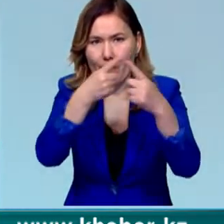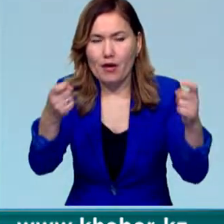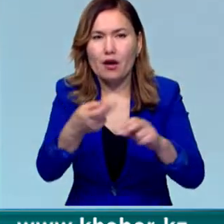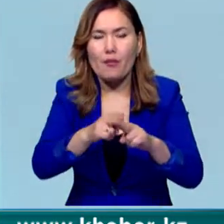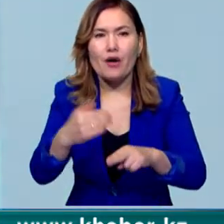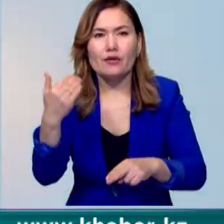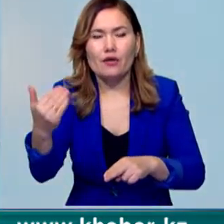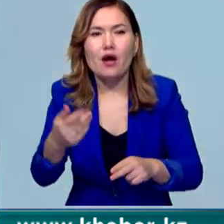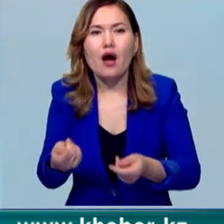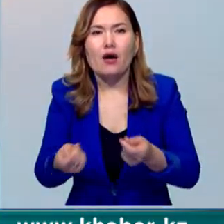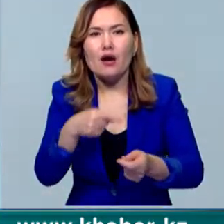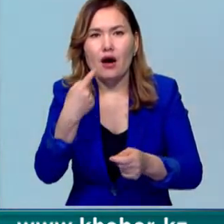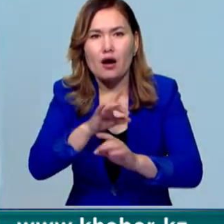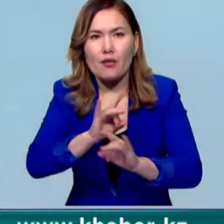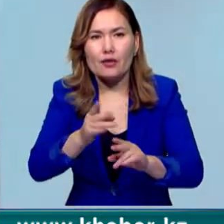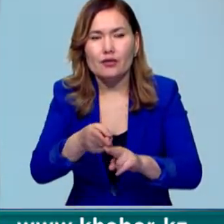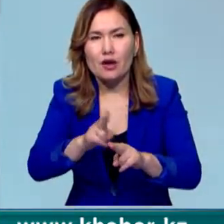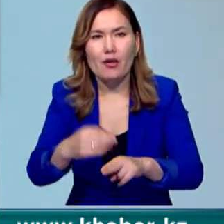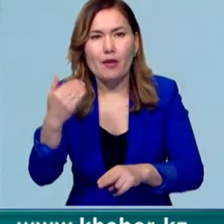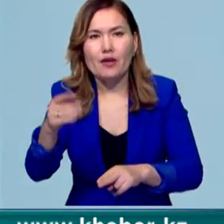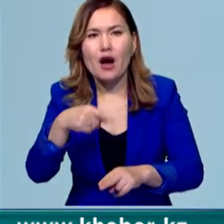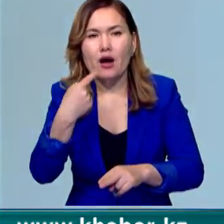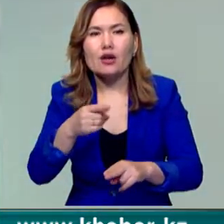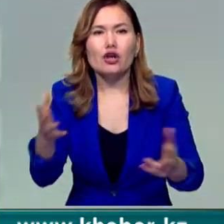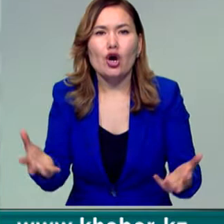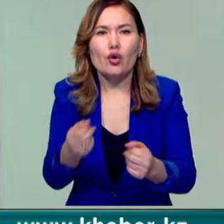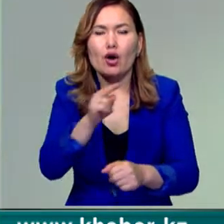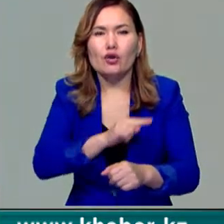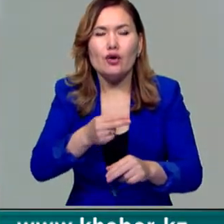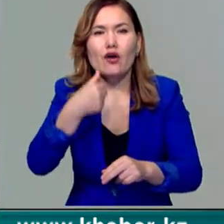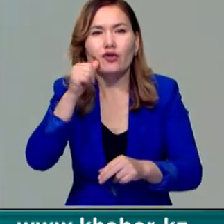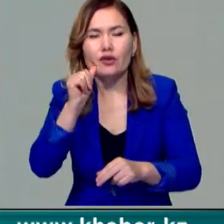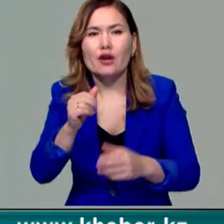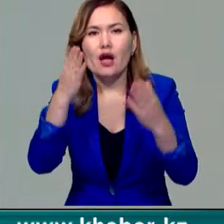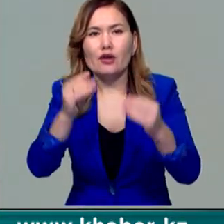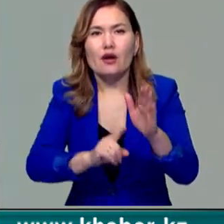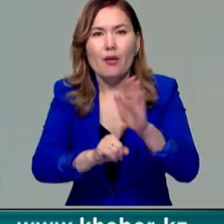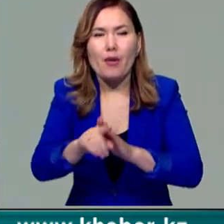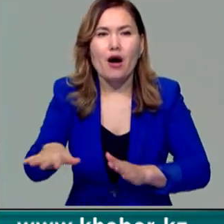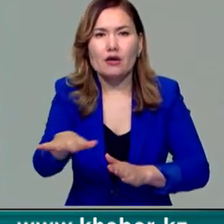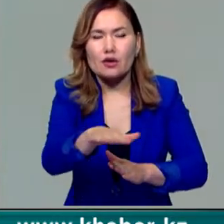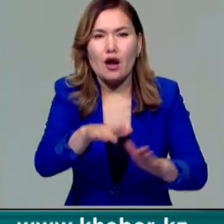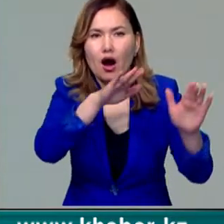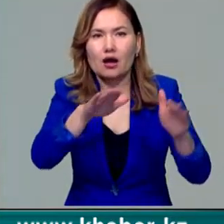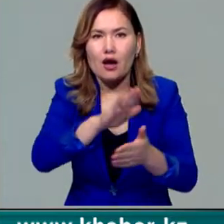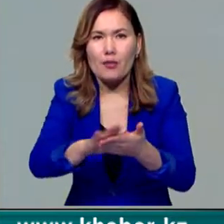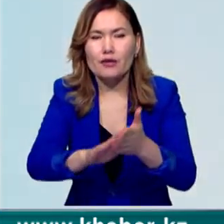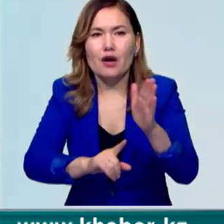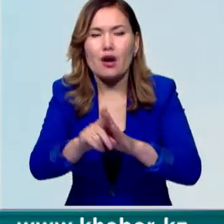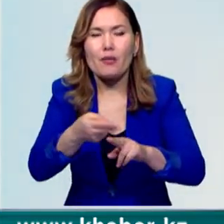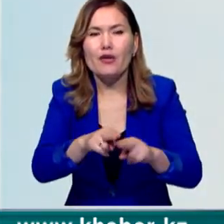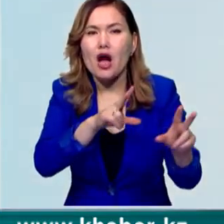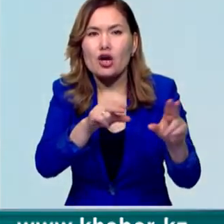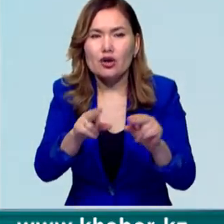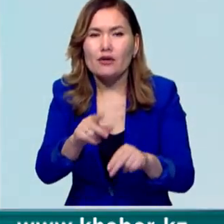департаментінің бастығы Алексей Советов хабарлады. Оның айтуынша, құтқару жұмыстары өткен тәулікте барлық аудандарда жүргізілген. Абырой болғанда